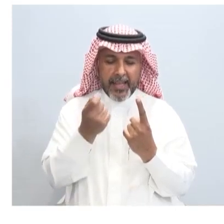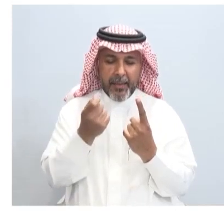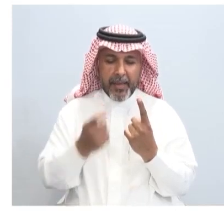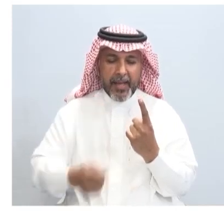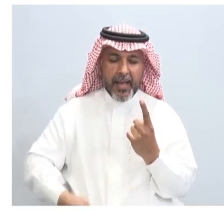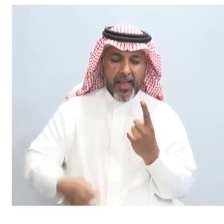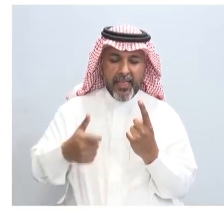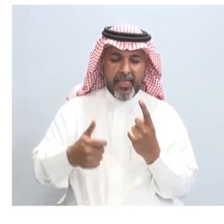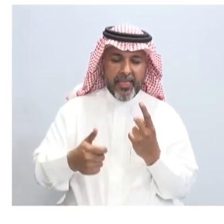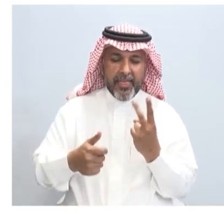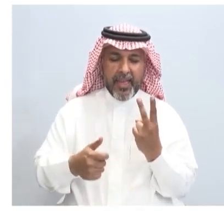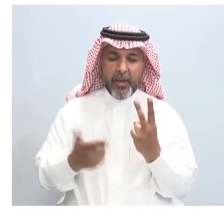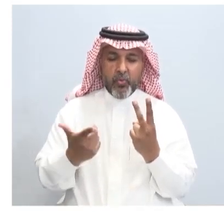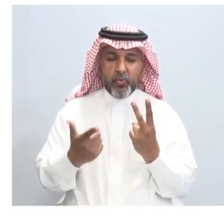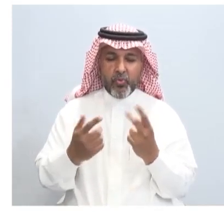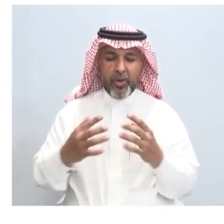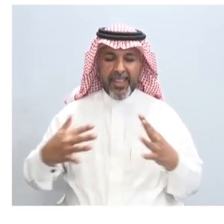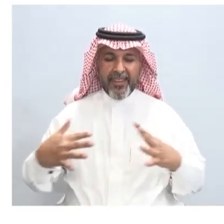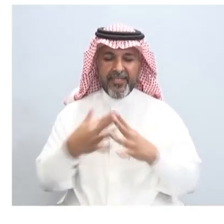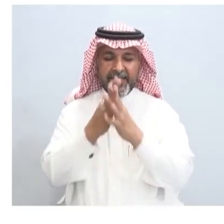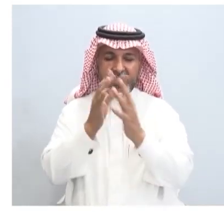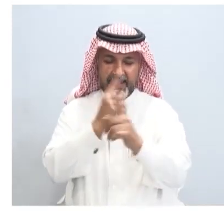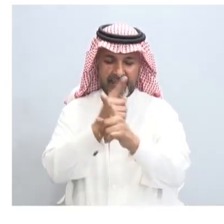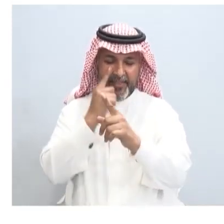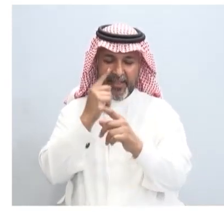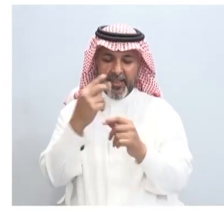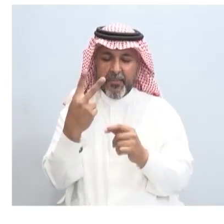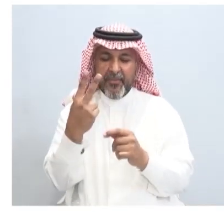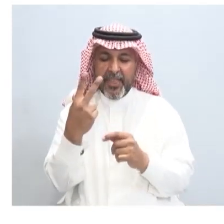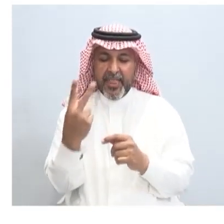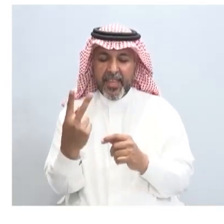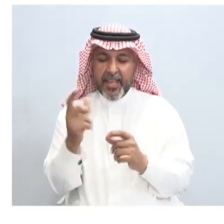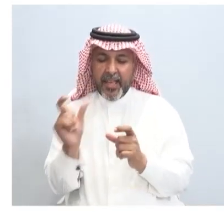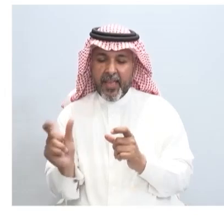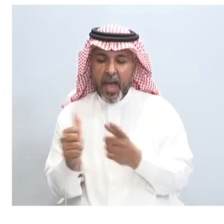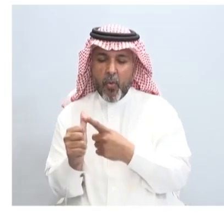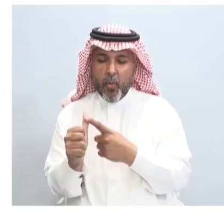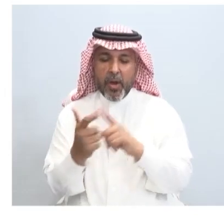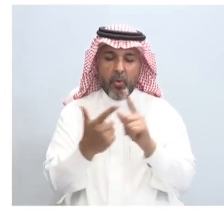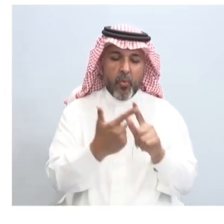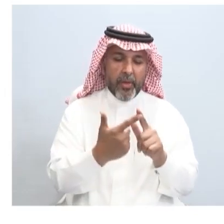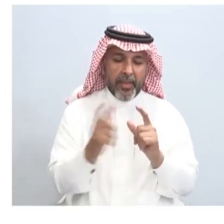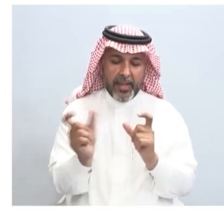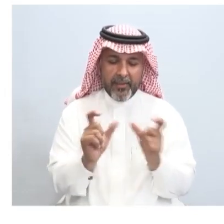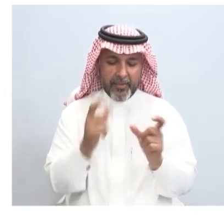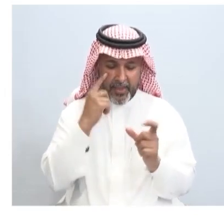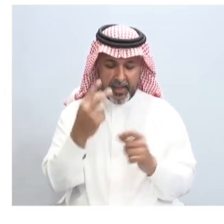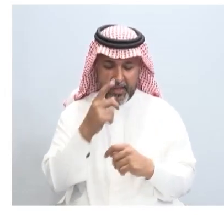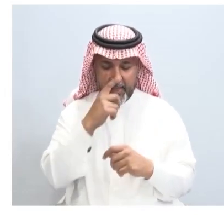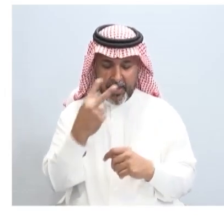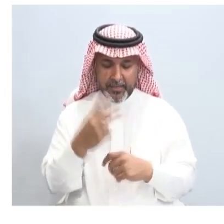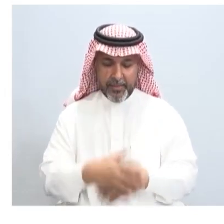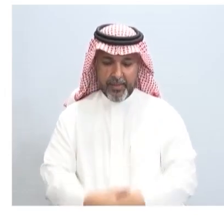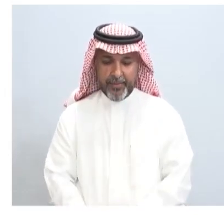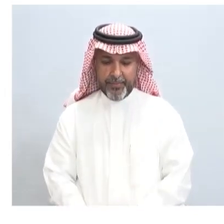ولا تكتبها فاحنا عندنا قطعه نقد مرتين بالنسبه لقطعه النقد اما يطلع لي لوجو شعار